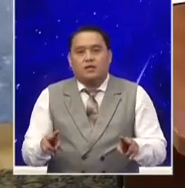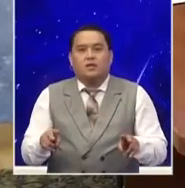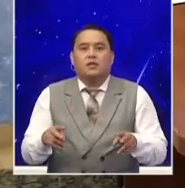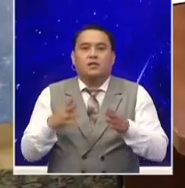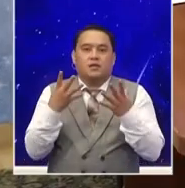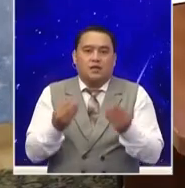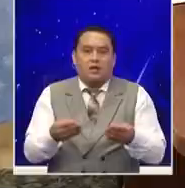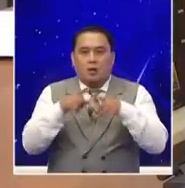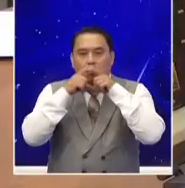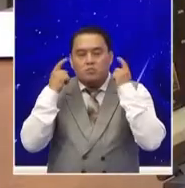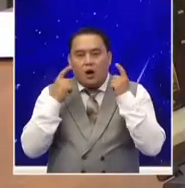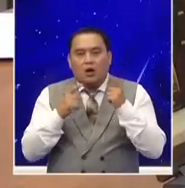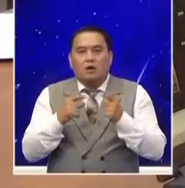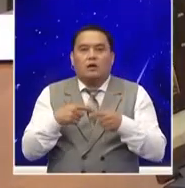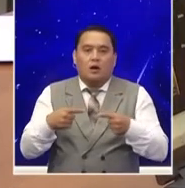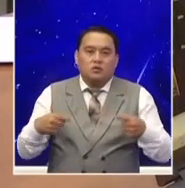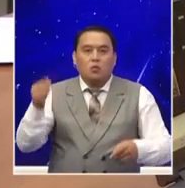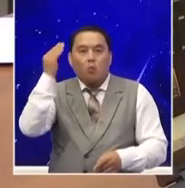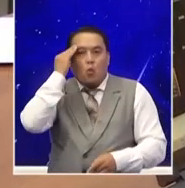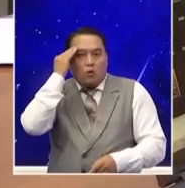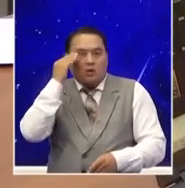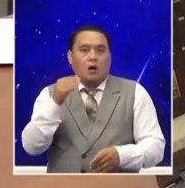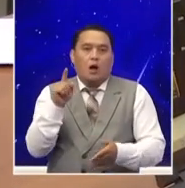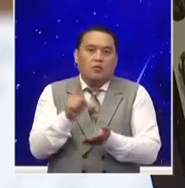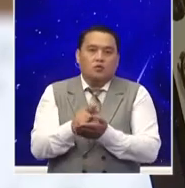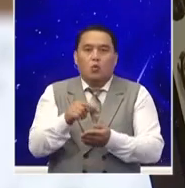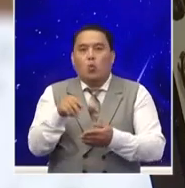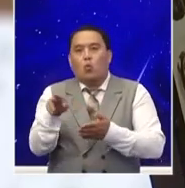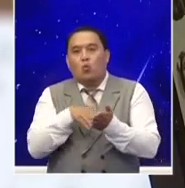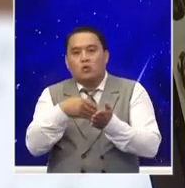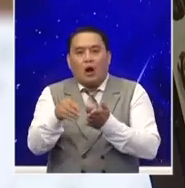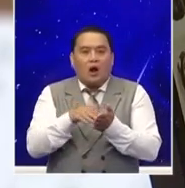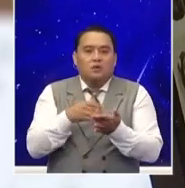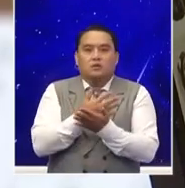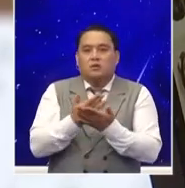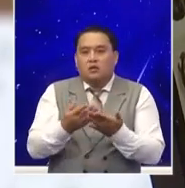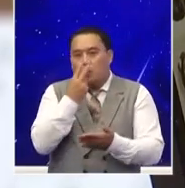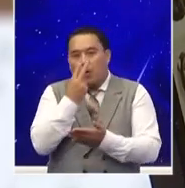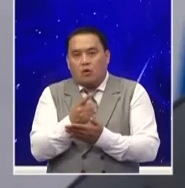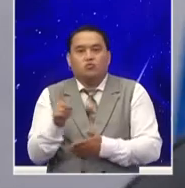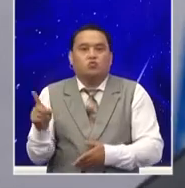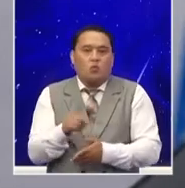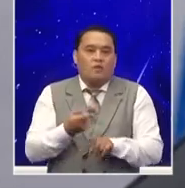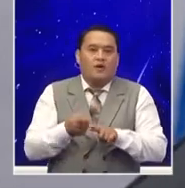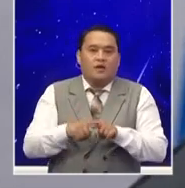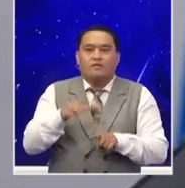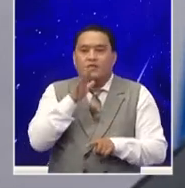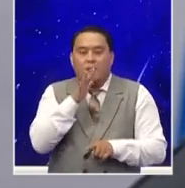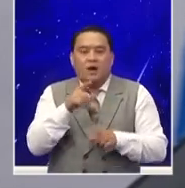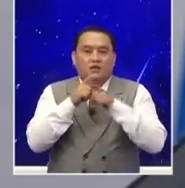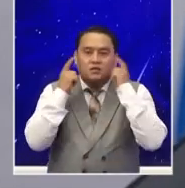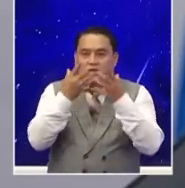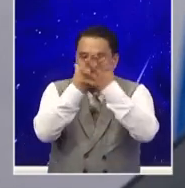масок, в рамках которого ребята различными способами должны были украсить свои маски, еще раз показав, что в нынешнее время